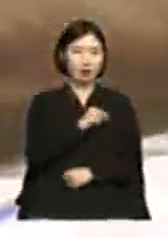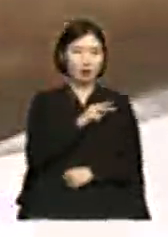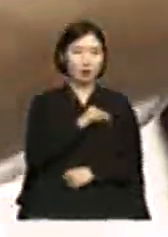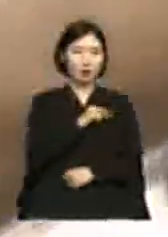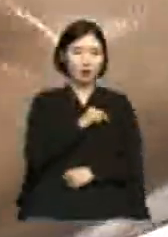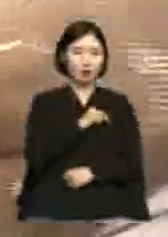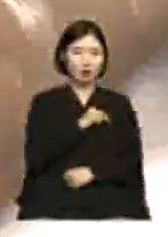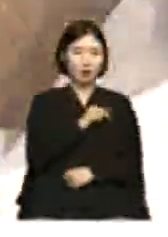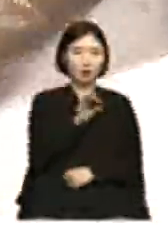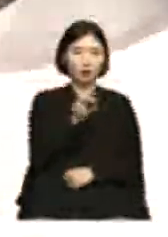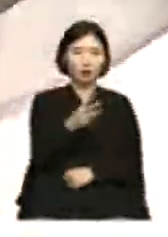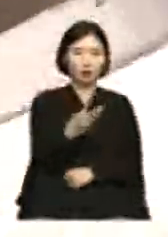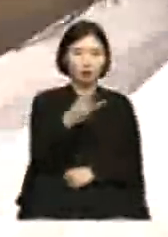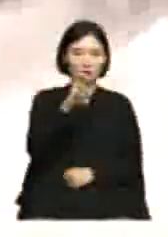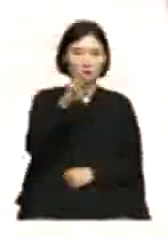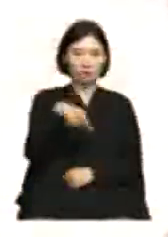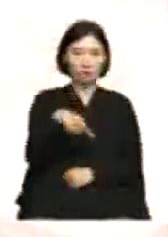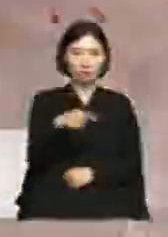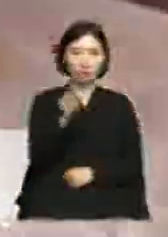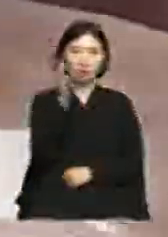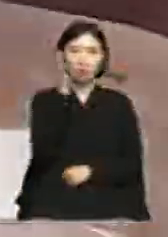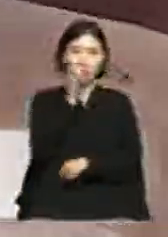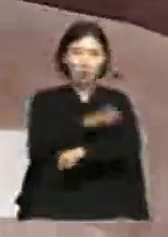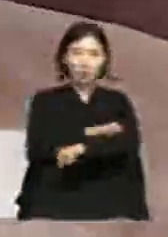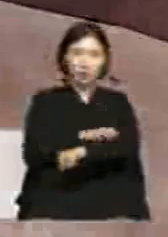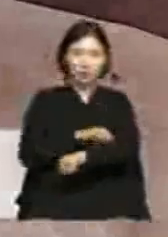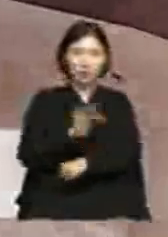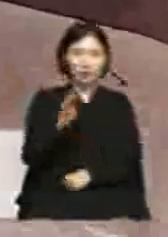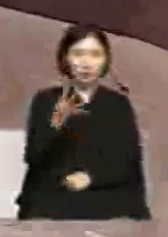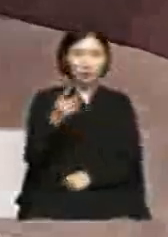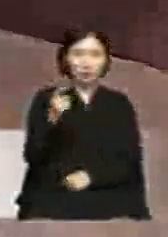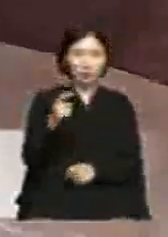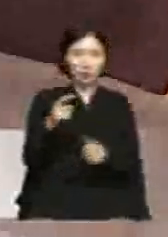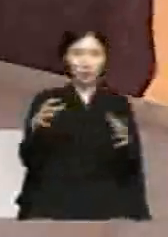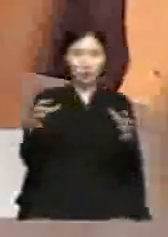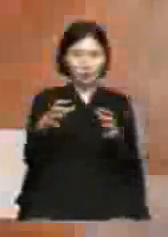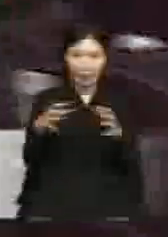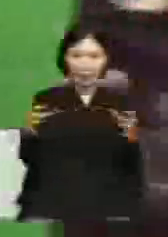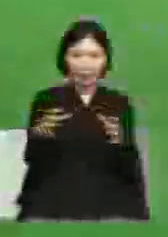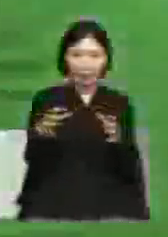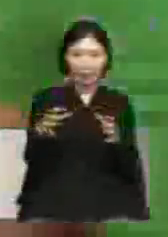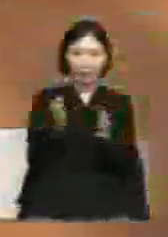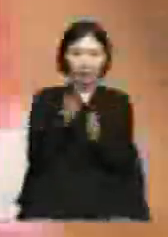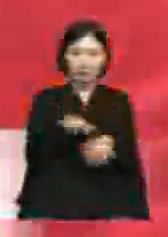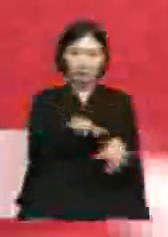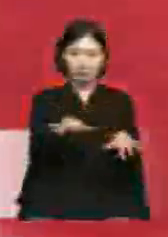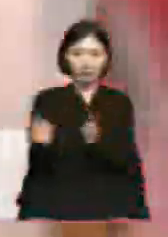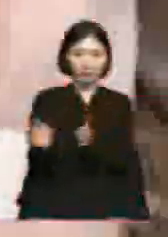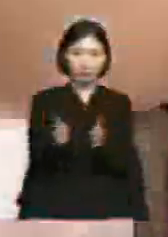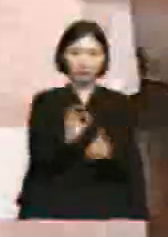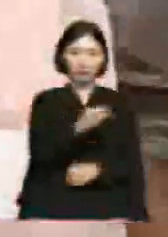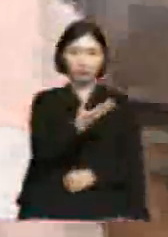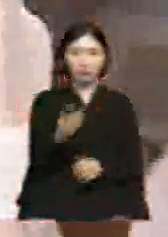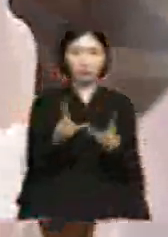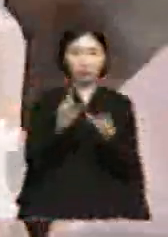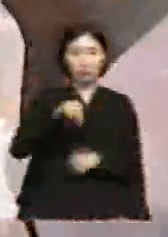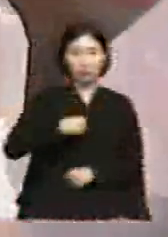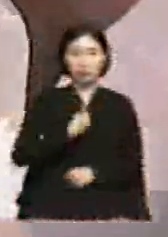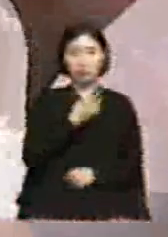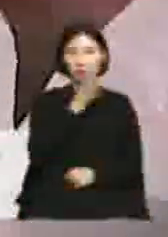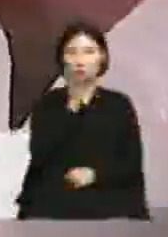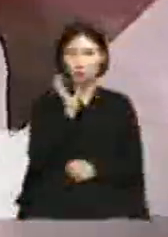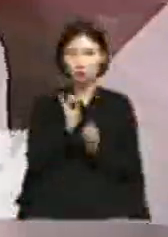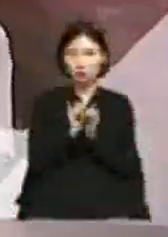회원들은 열무김치와 오이소박이 등 400kg 분량의 김치를 준비해 강동구에서 살고 있는 홀몸